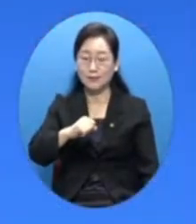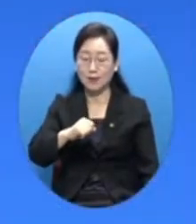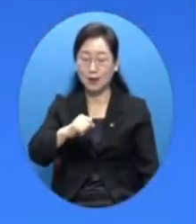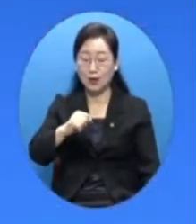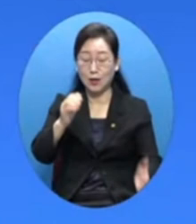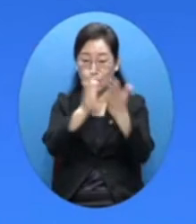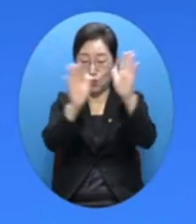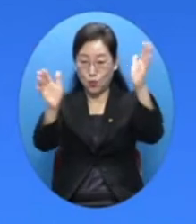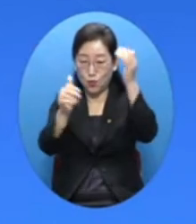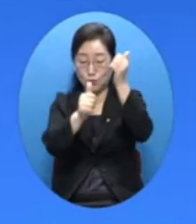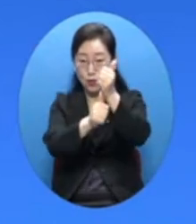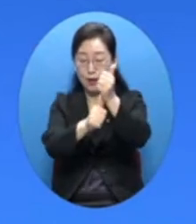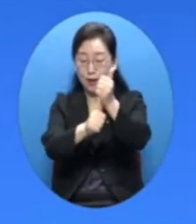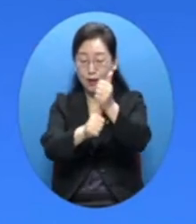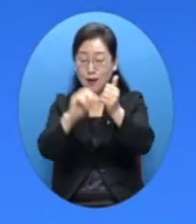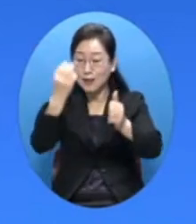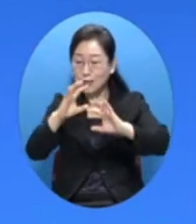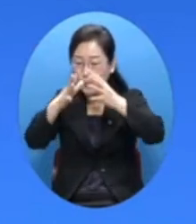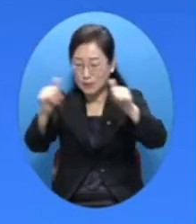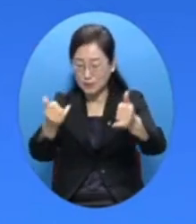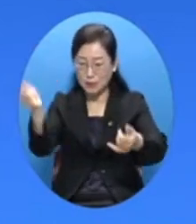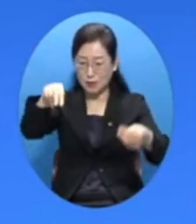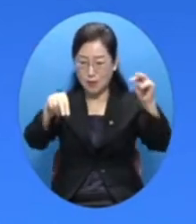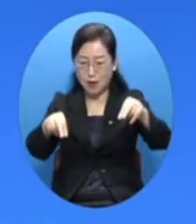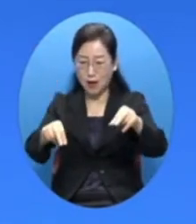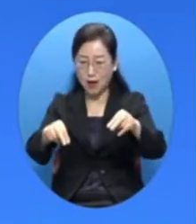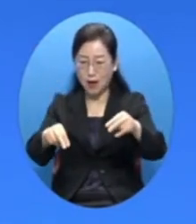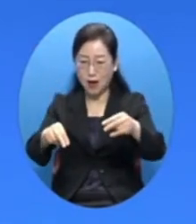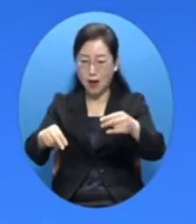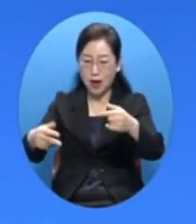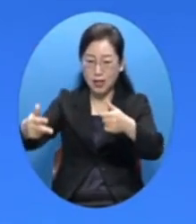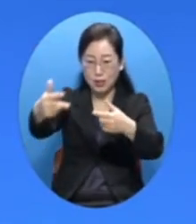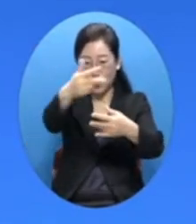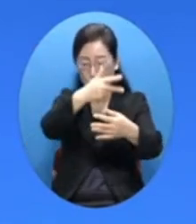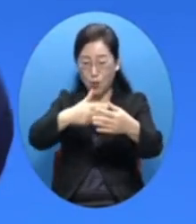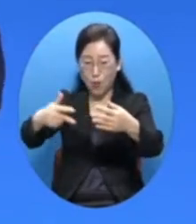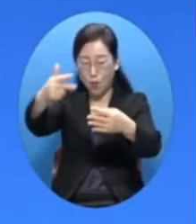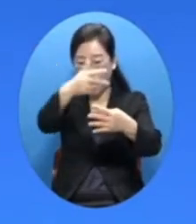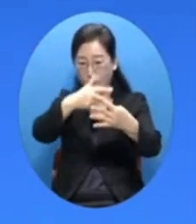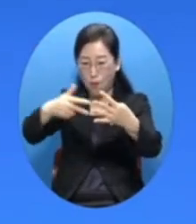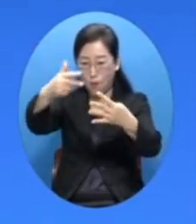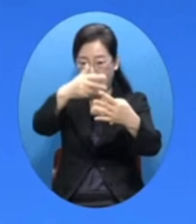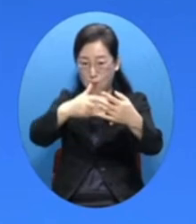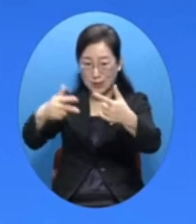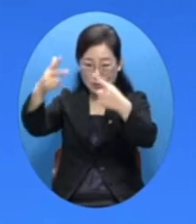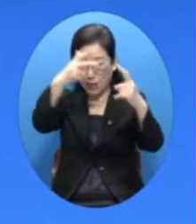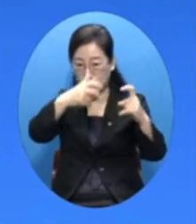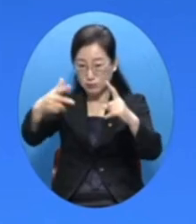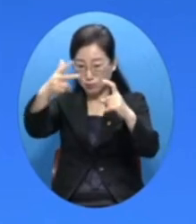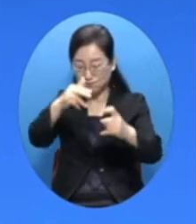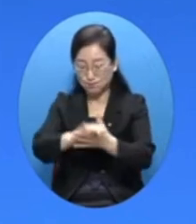여호수아 이스라엘 백성이 일어나서 여리고 성을 돌 때 여리고 성이 무너진 것입니다.